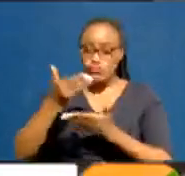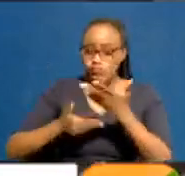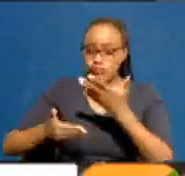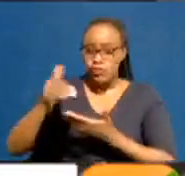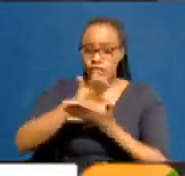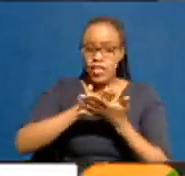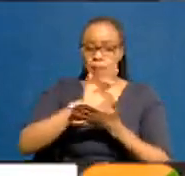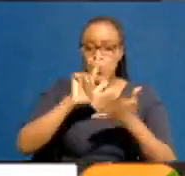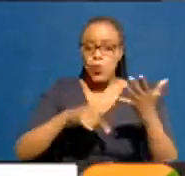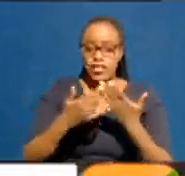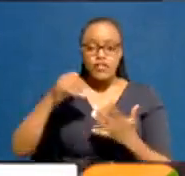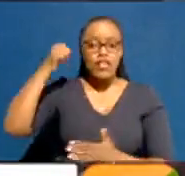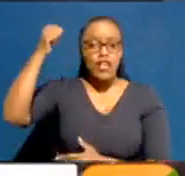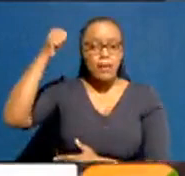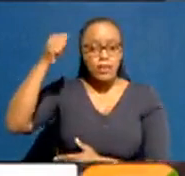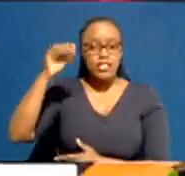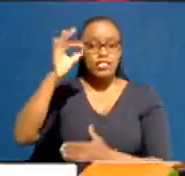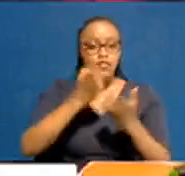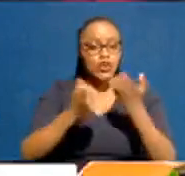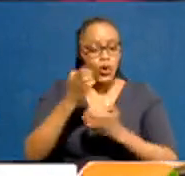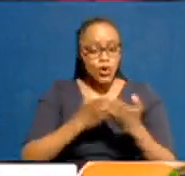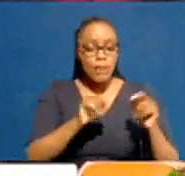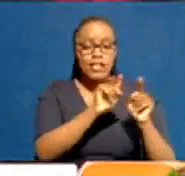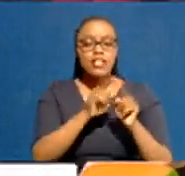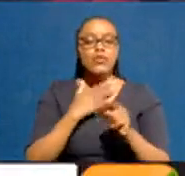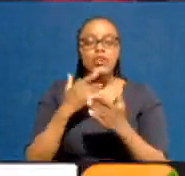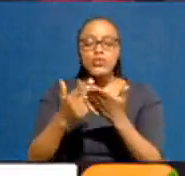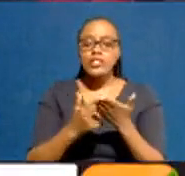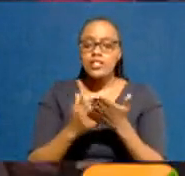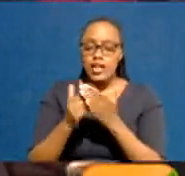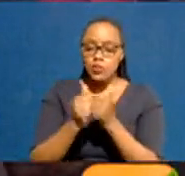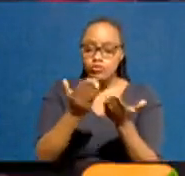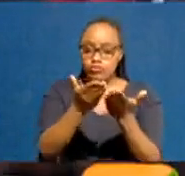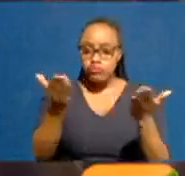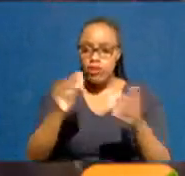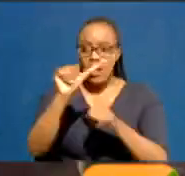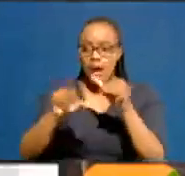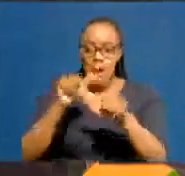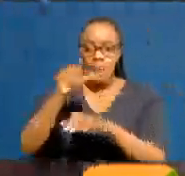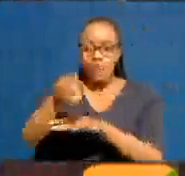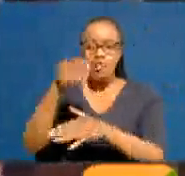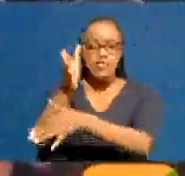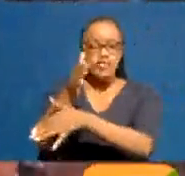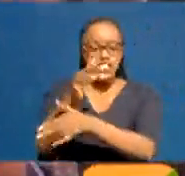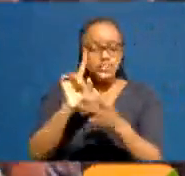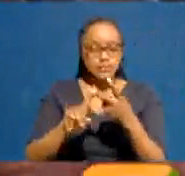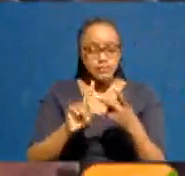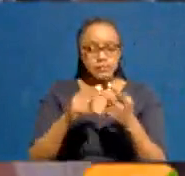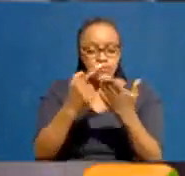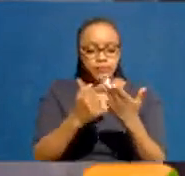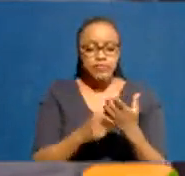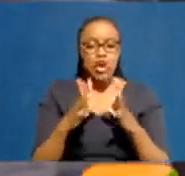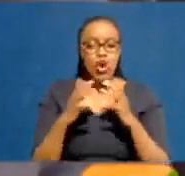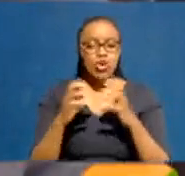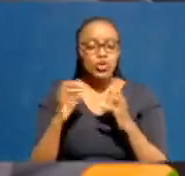the basis of the politics of the economy. We want to discuss with you about our fishing. We want to discuss with you about our